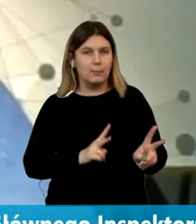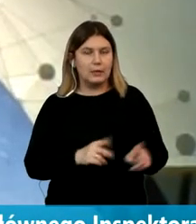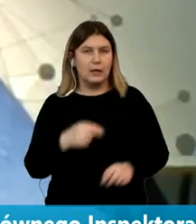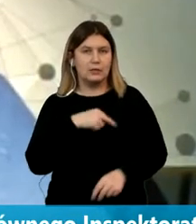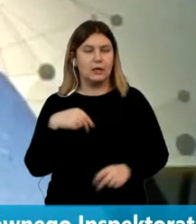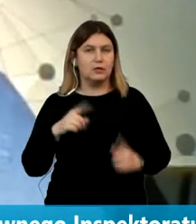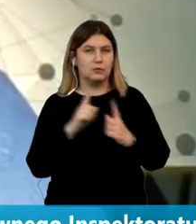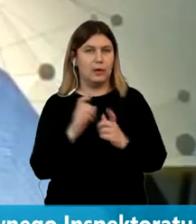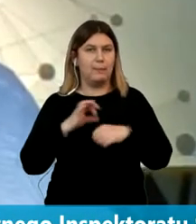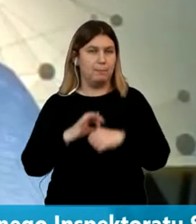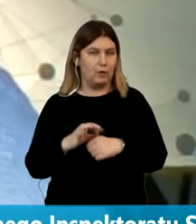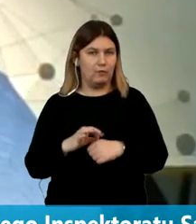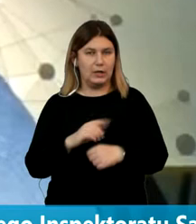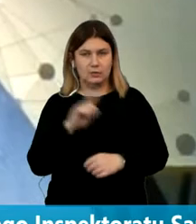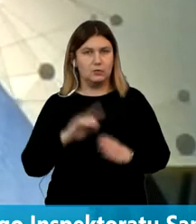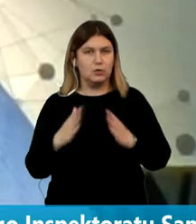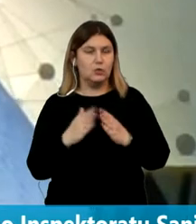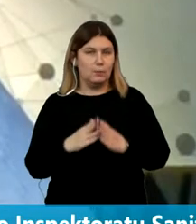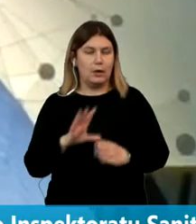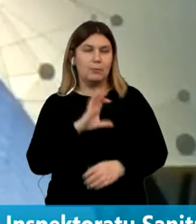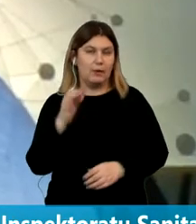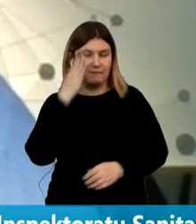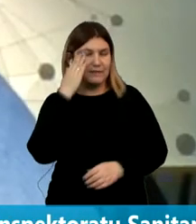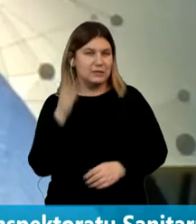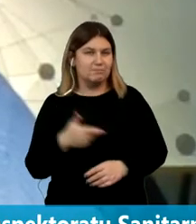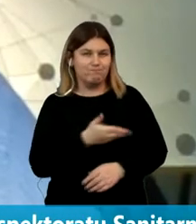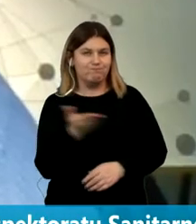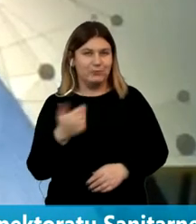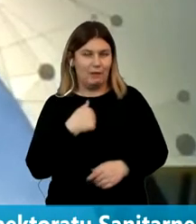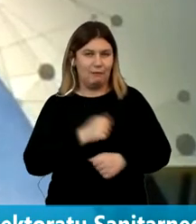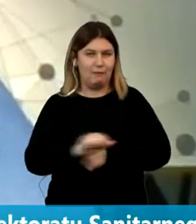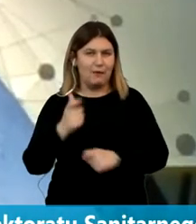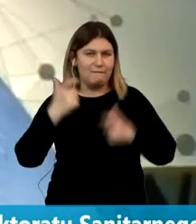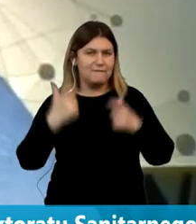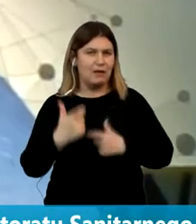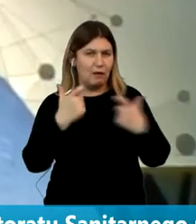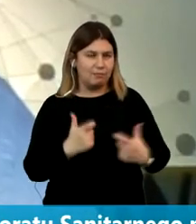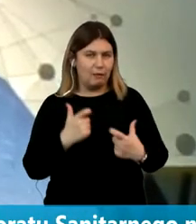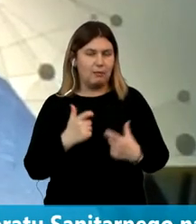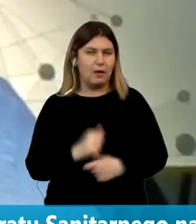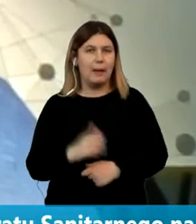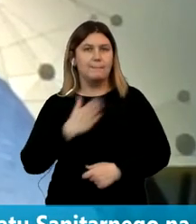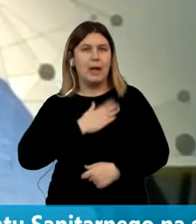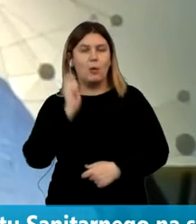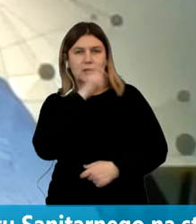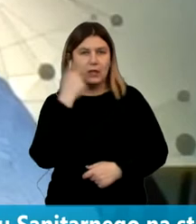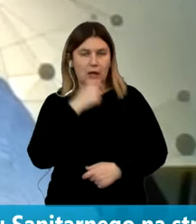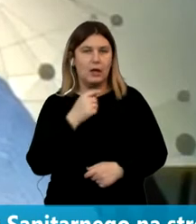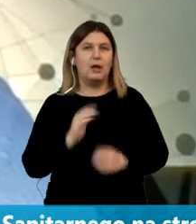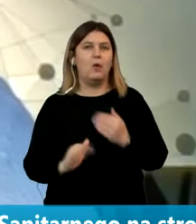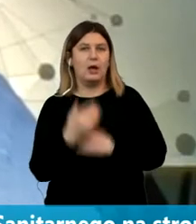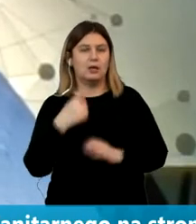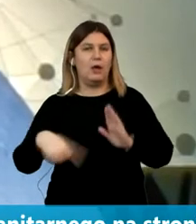spotkanie prowadzę z domu, ponieważ jak wiecie, jestem na kwarantannie. Miałem test, okazał się ujemny,